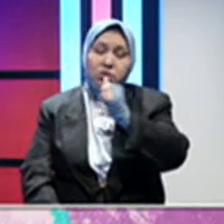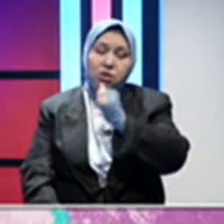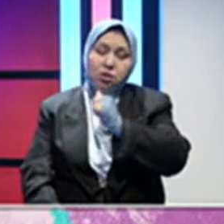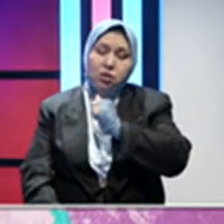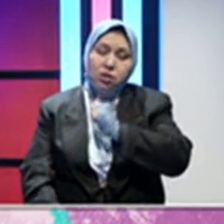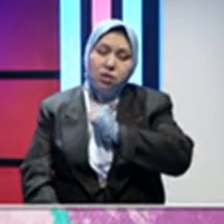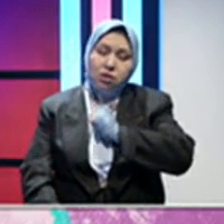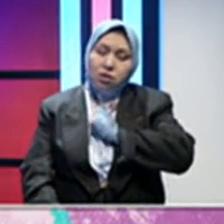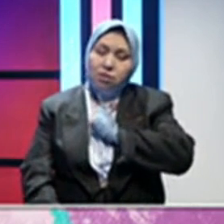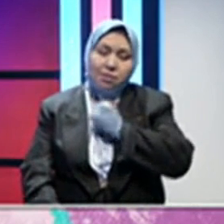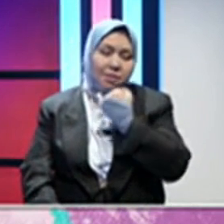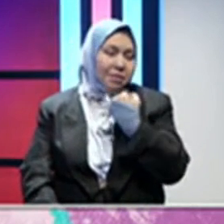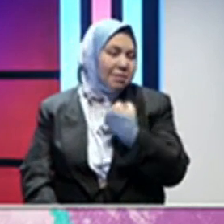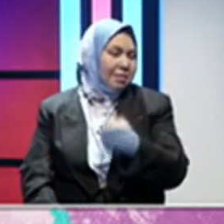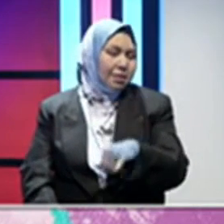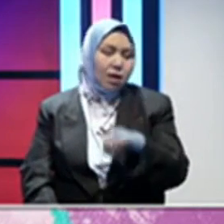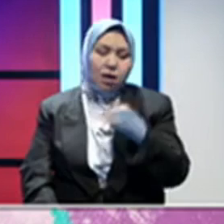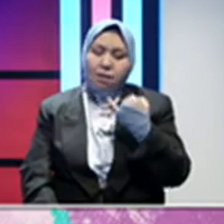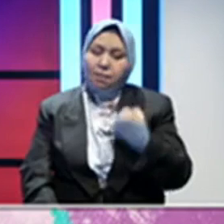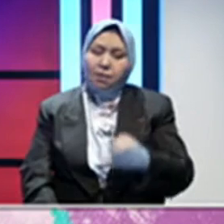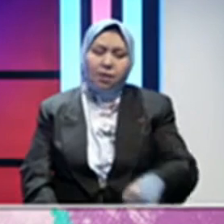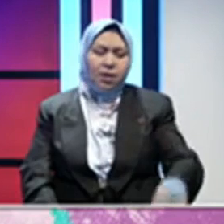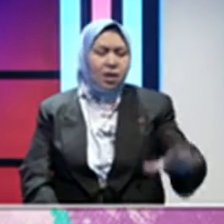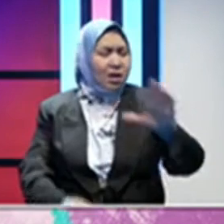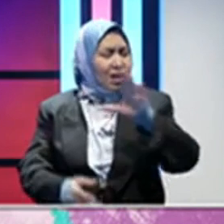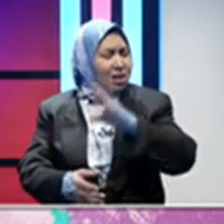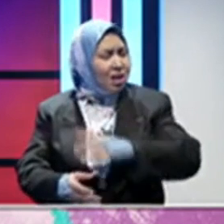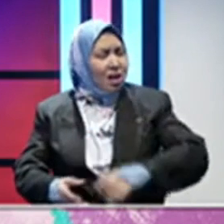من دون الله